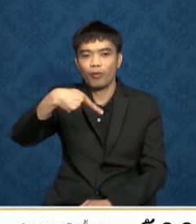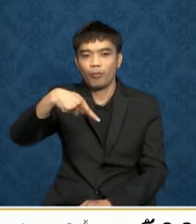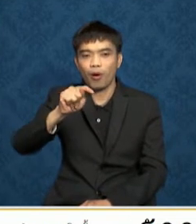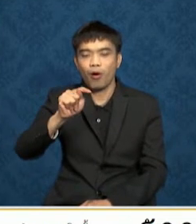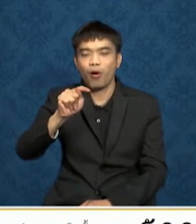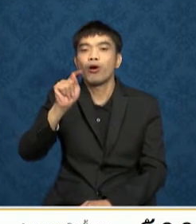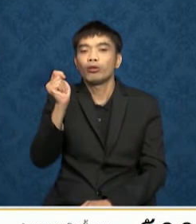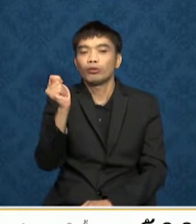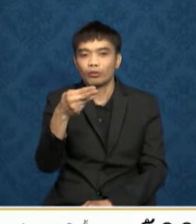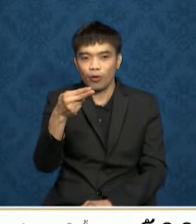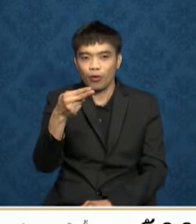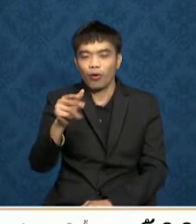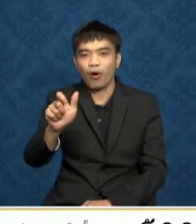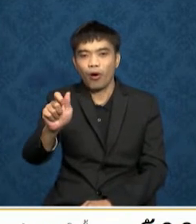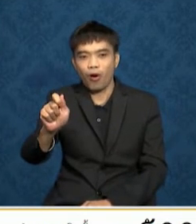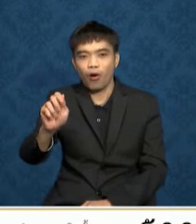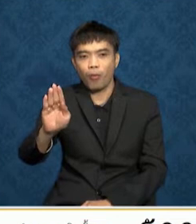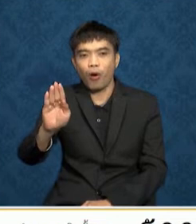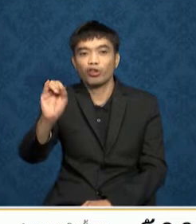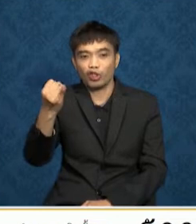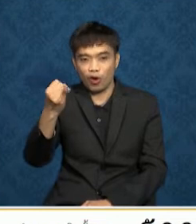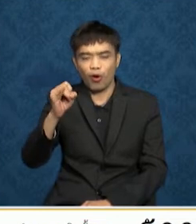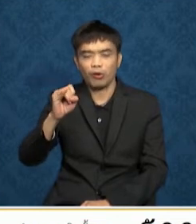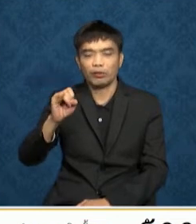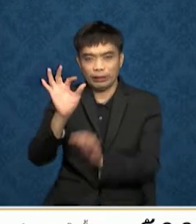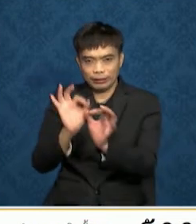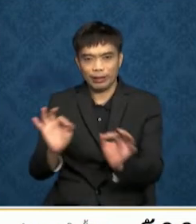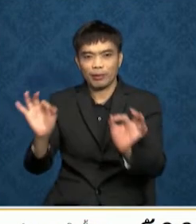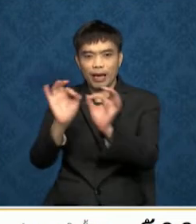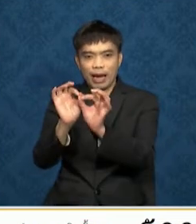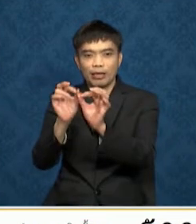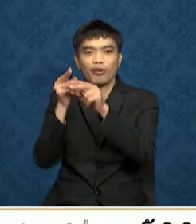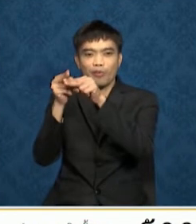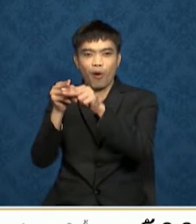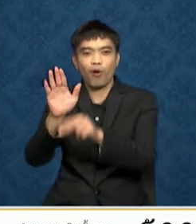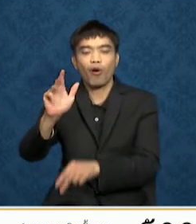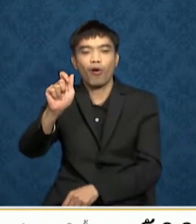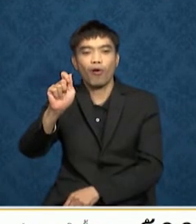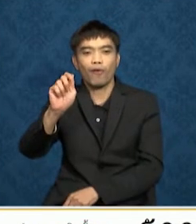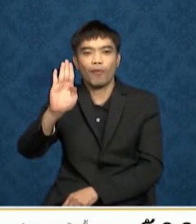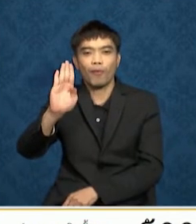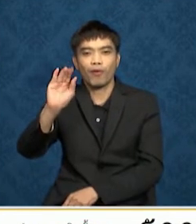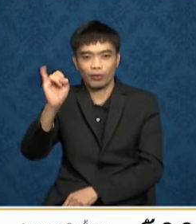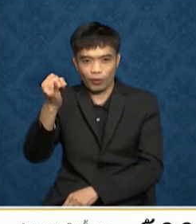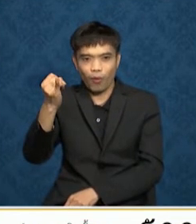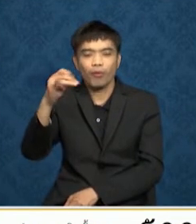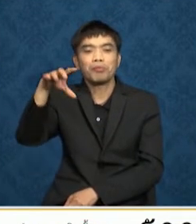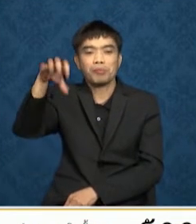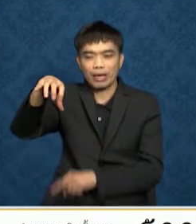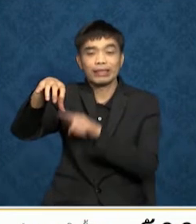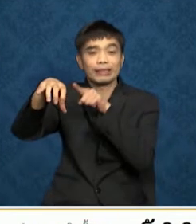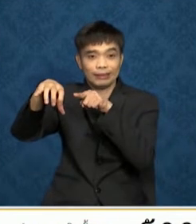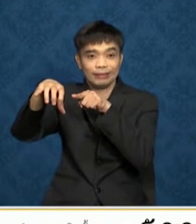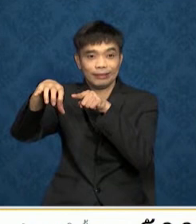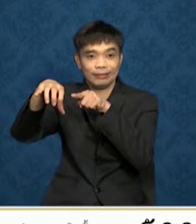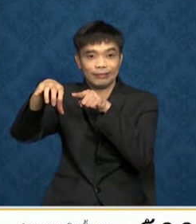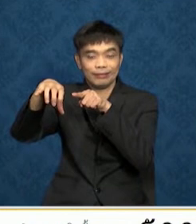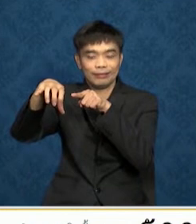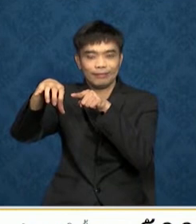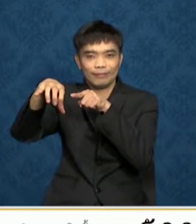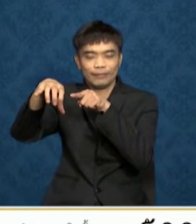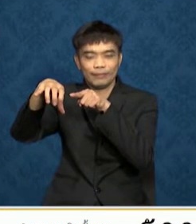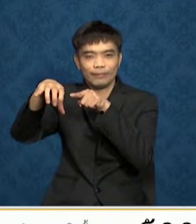โดยเฉพาะองค์การบริหารส่วนจังหวัดท่านประธานครับท่านประธานทราบมั้ยครับว่าองค์การบริหารสวน